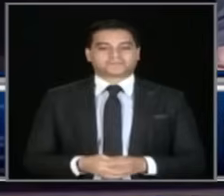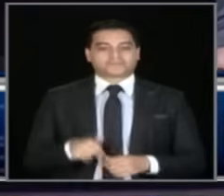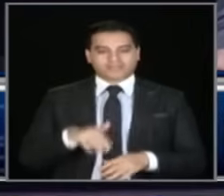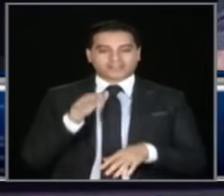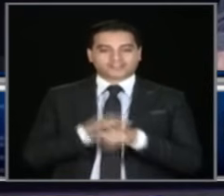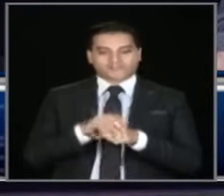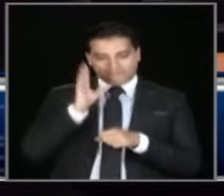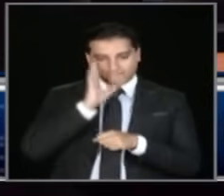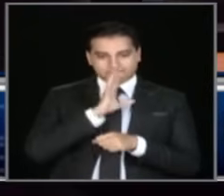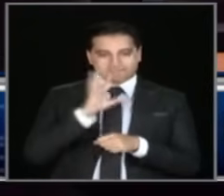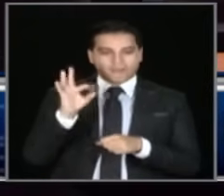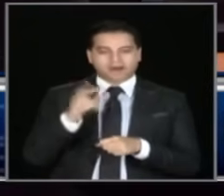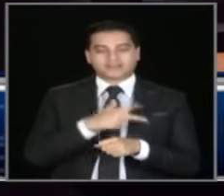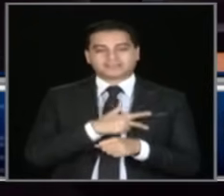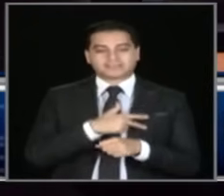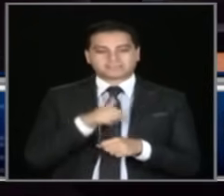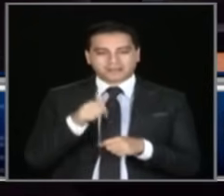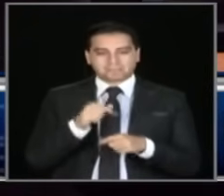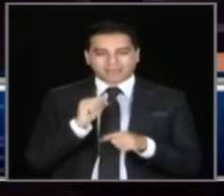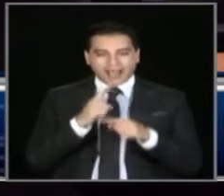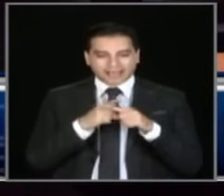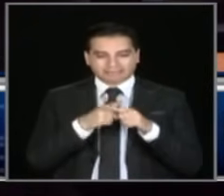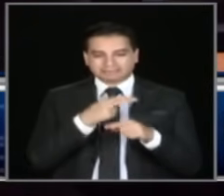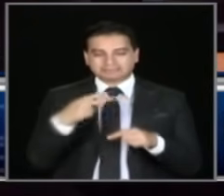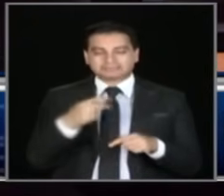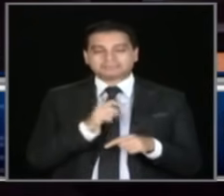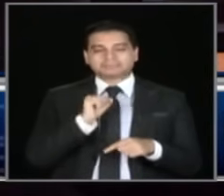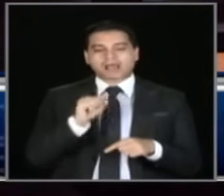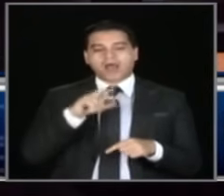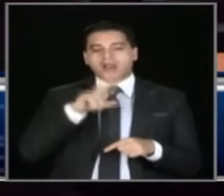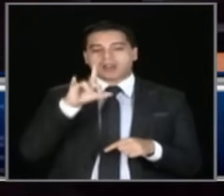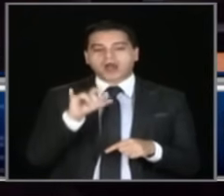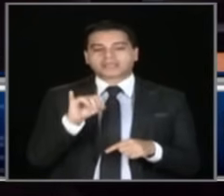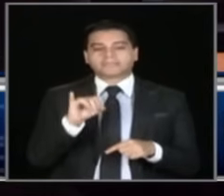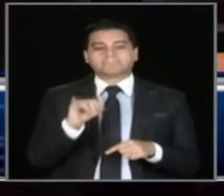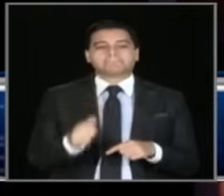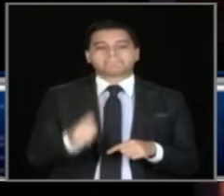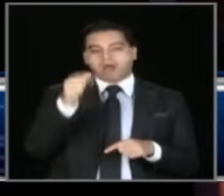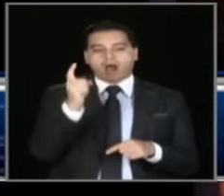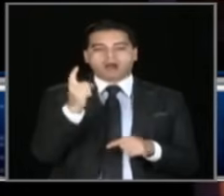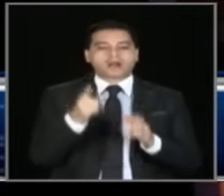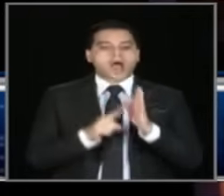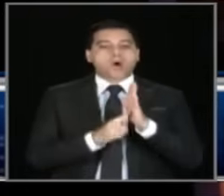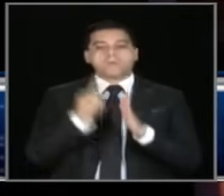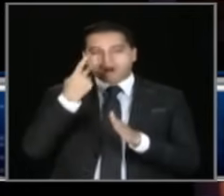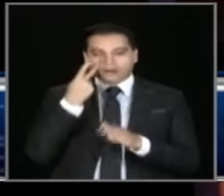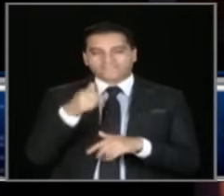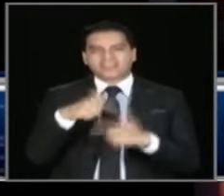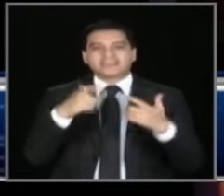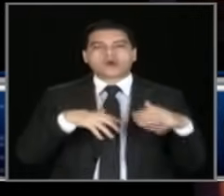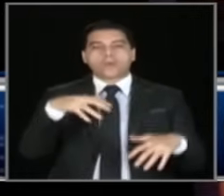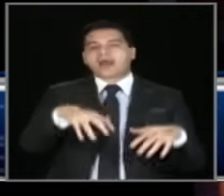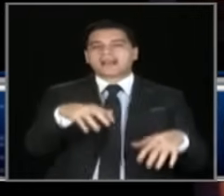تم اكتشاف معدن لاريمار أول مرة بإحدى دول الكاريبي، فما